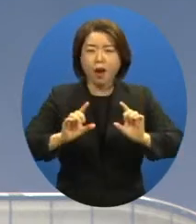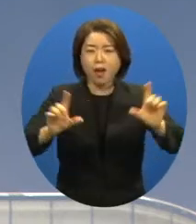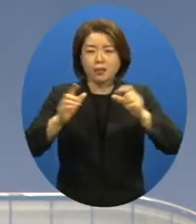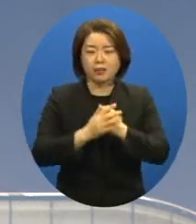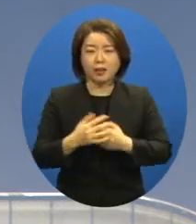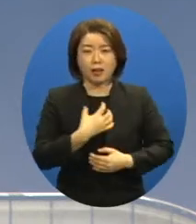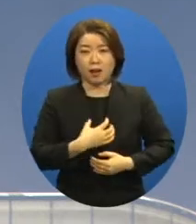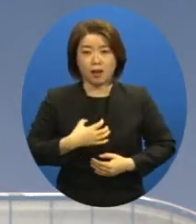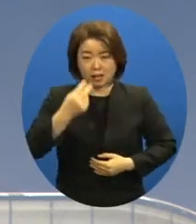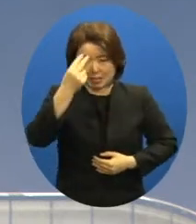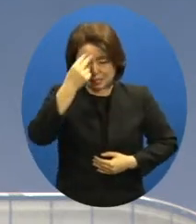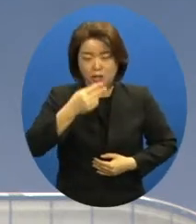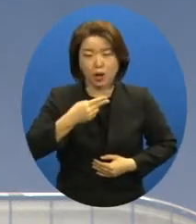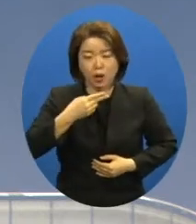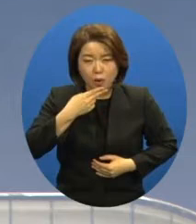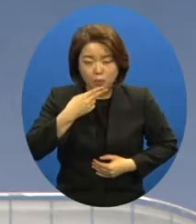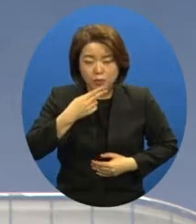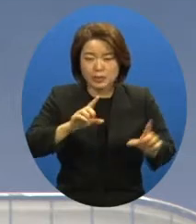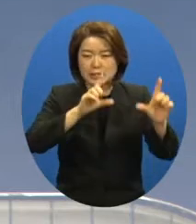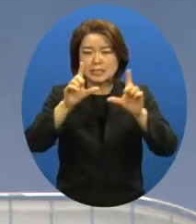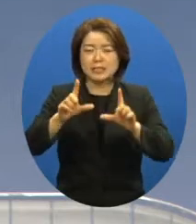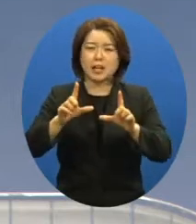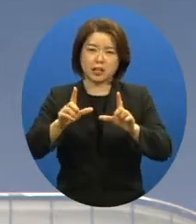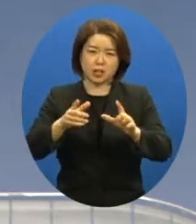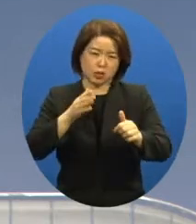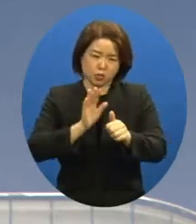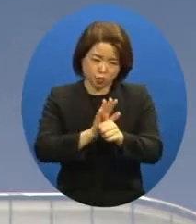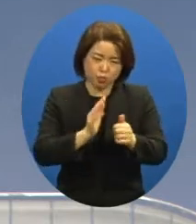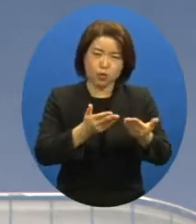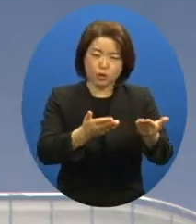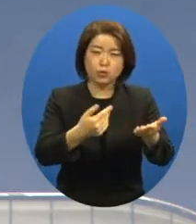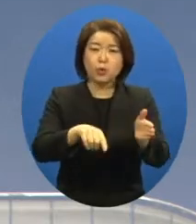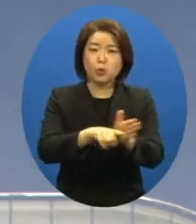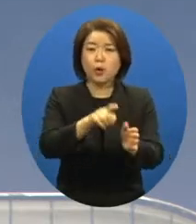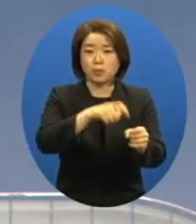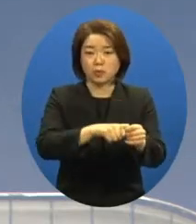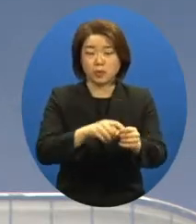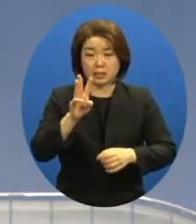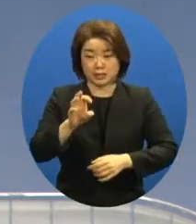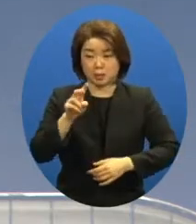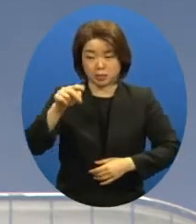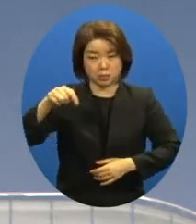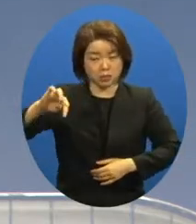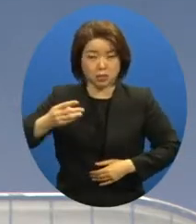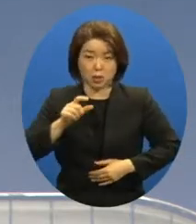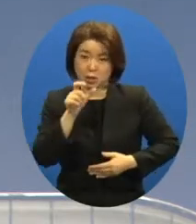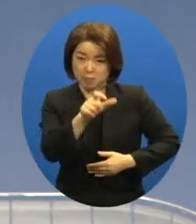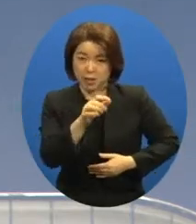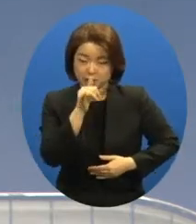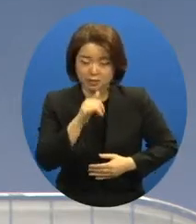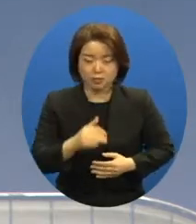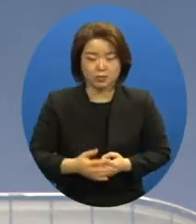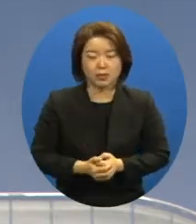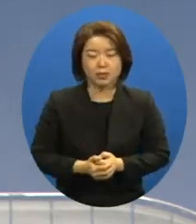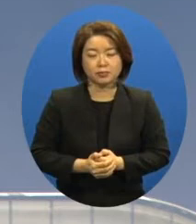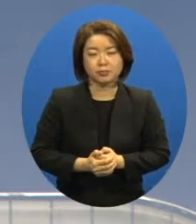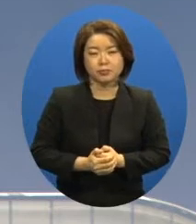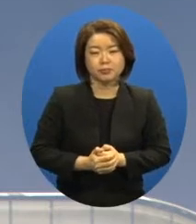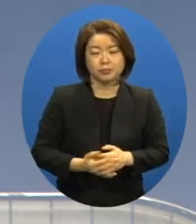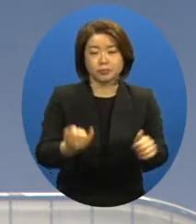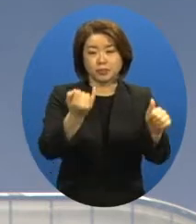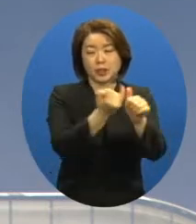염려 없이 살게 하고 싶어서 그랬습니다. 32절에 그렇게 말씀했습니다. 사실 결혼한